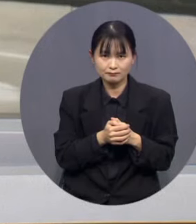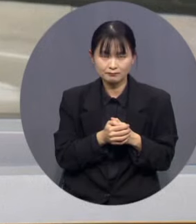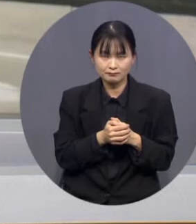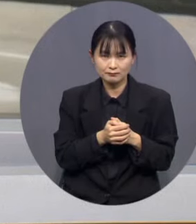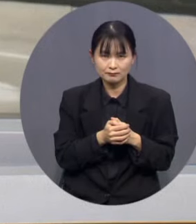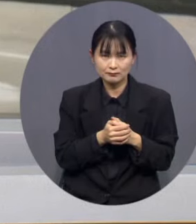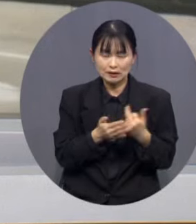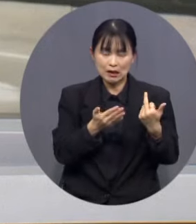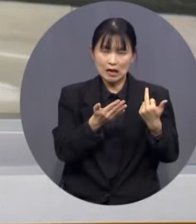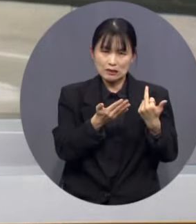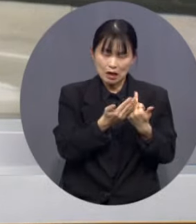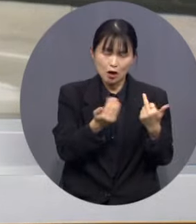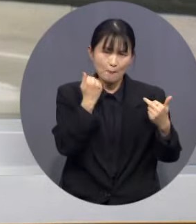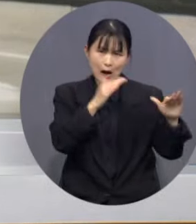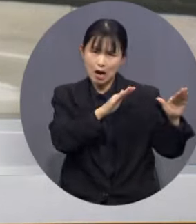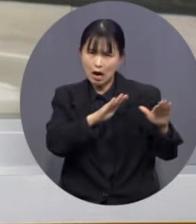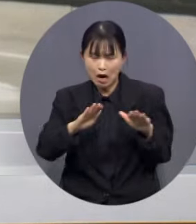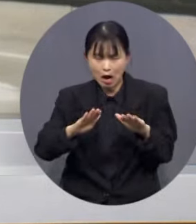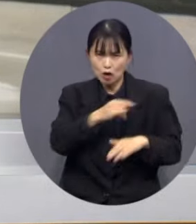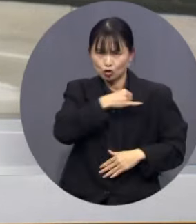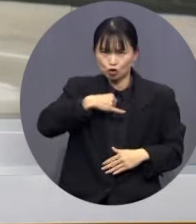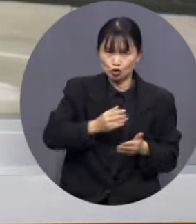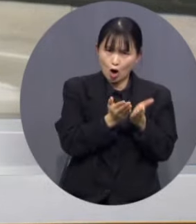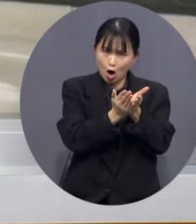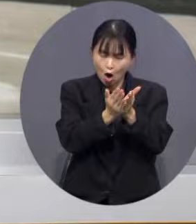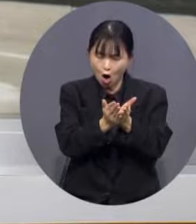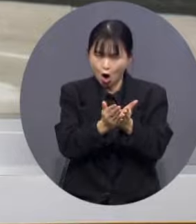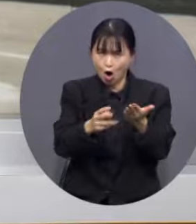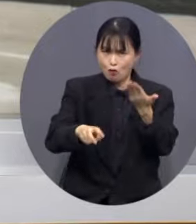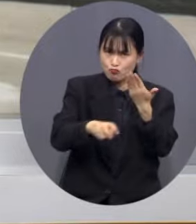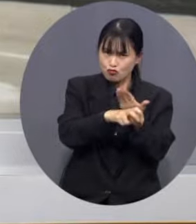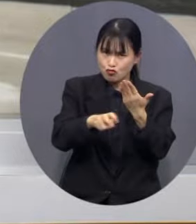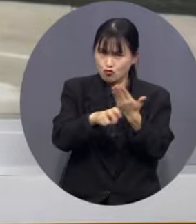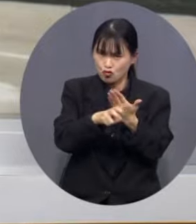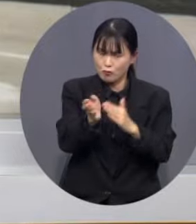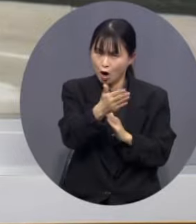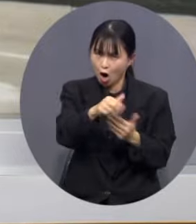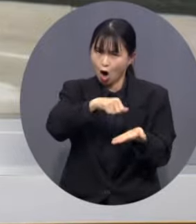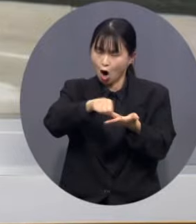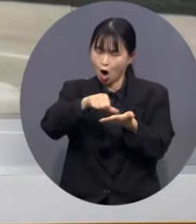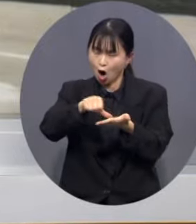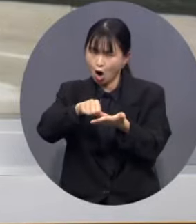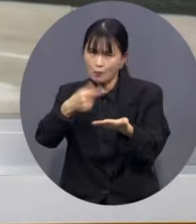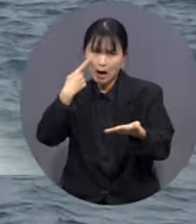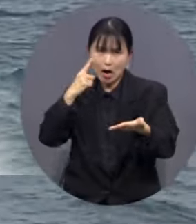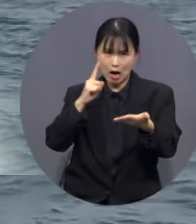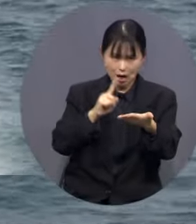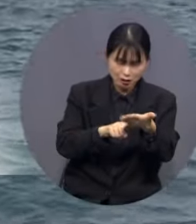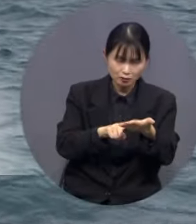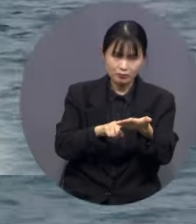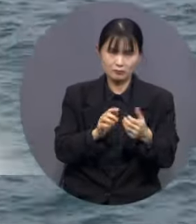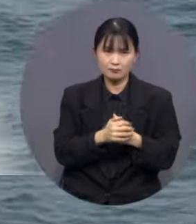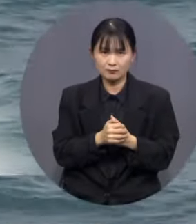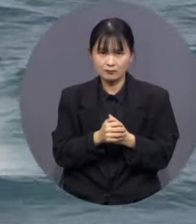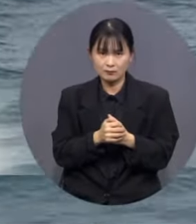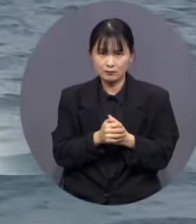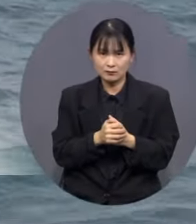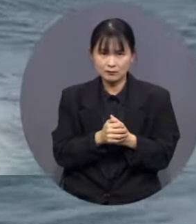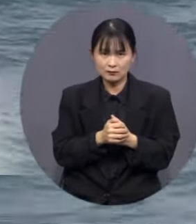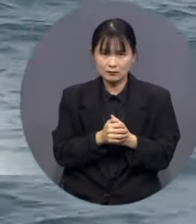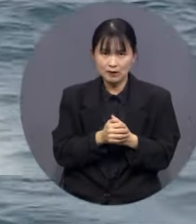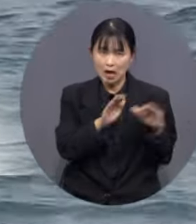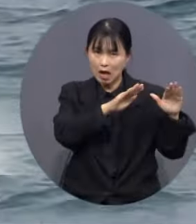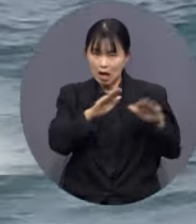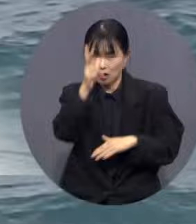제주 바다에 중국 어선이 설치한 대형 불법 어구가 발견돼 해경이 조치에 나섰습니다. 제주지방